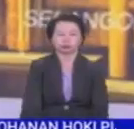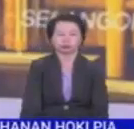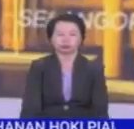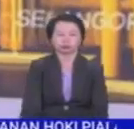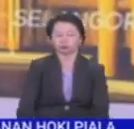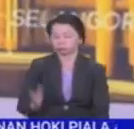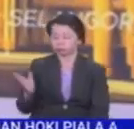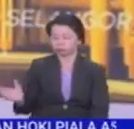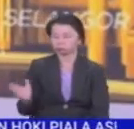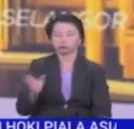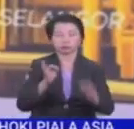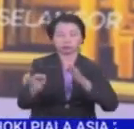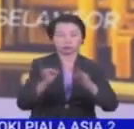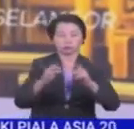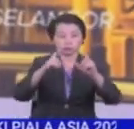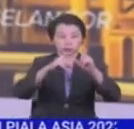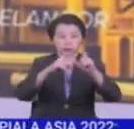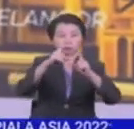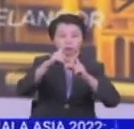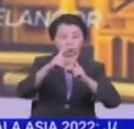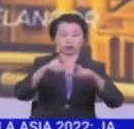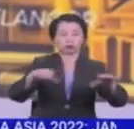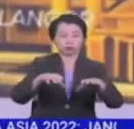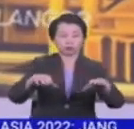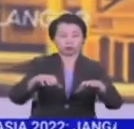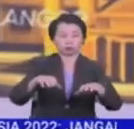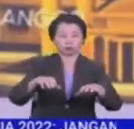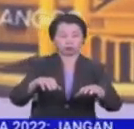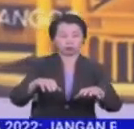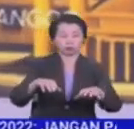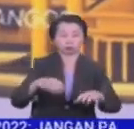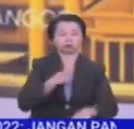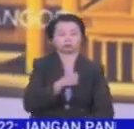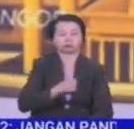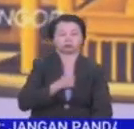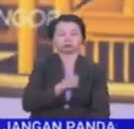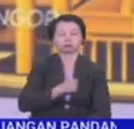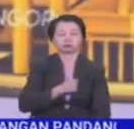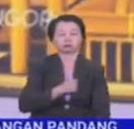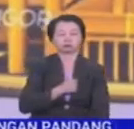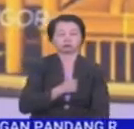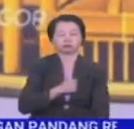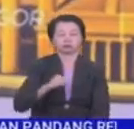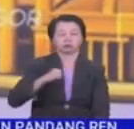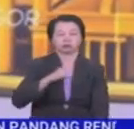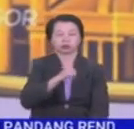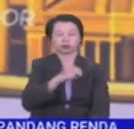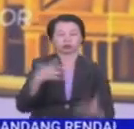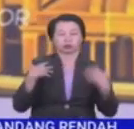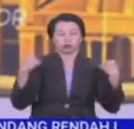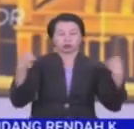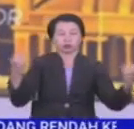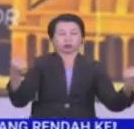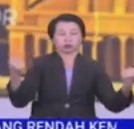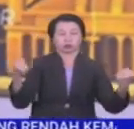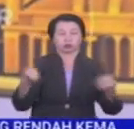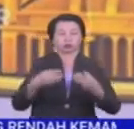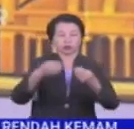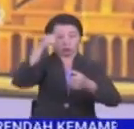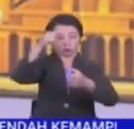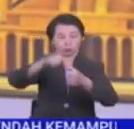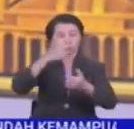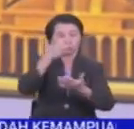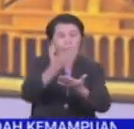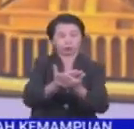ini dia mulas tindakan di BCL mengambil langkah makan saya anggota kesehatan jarak terus memberi peringatan